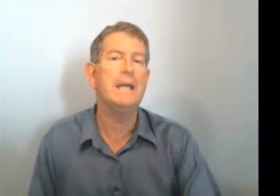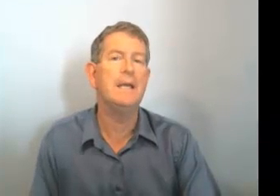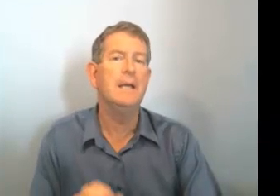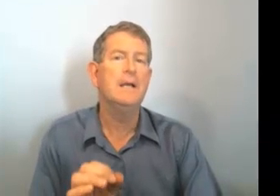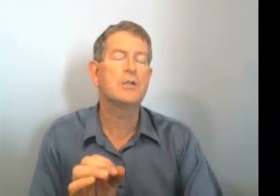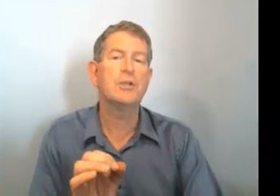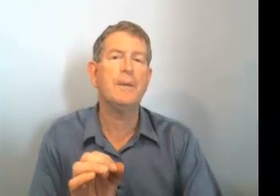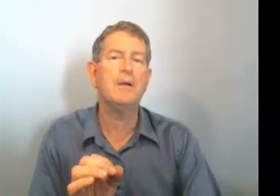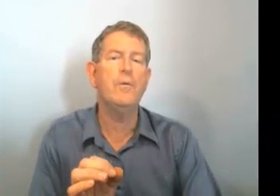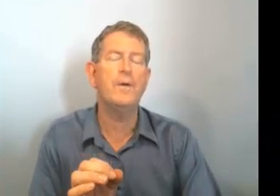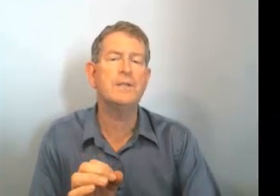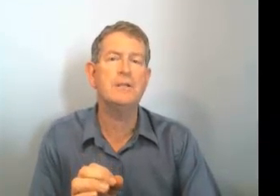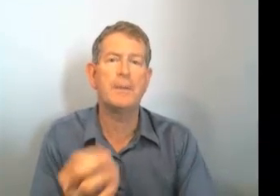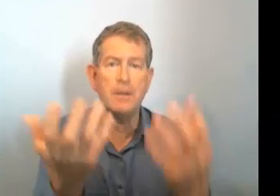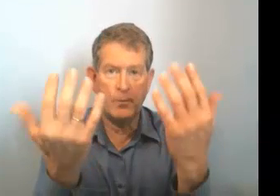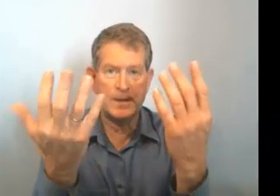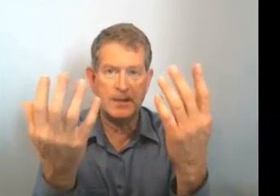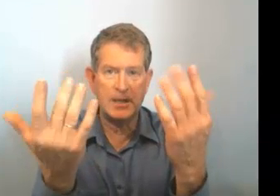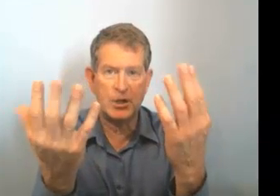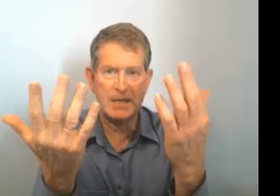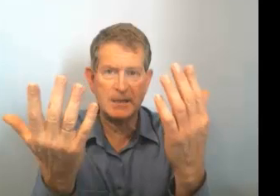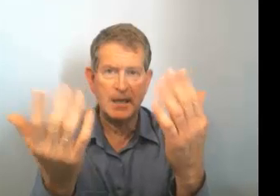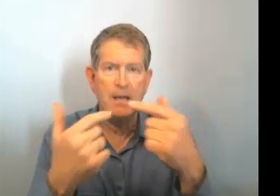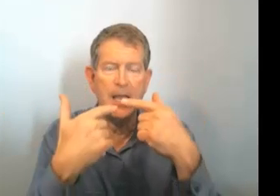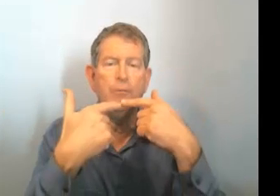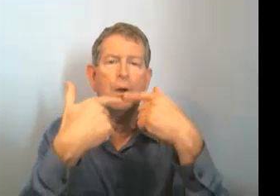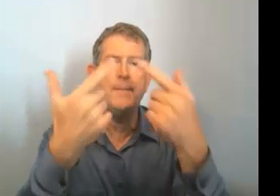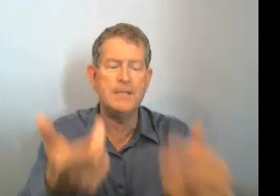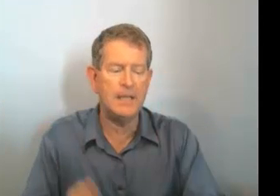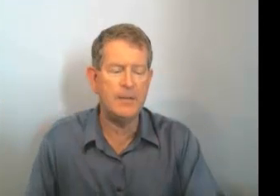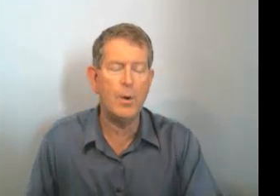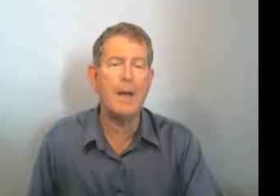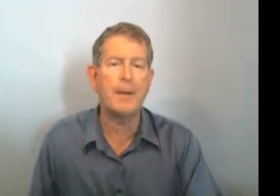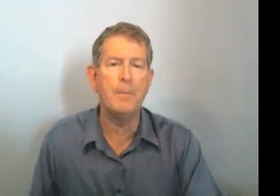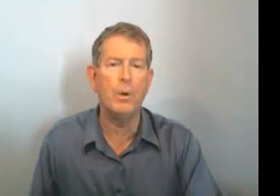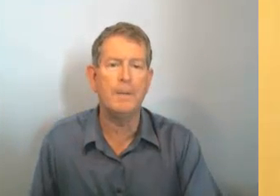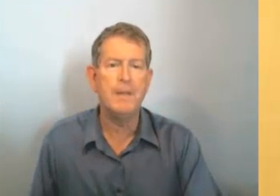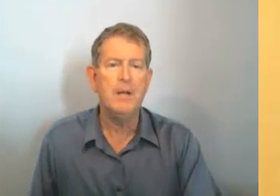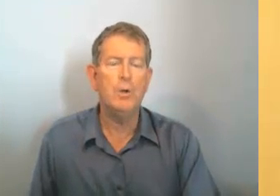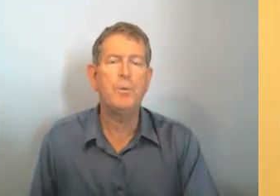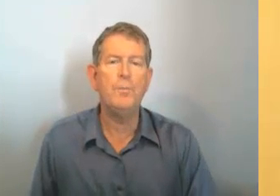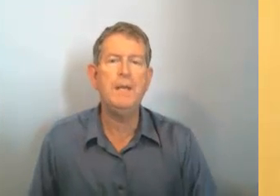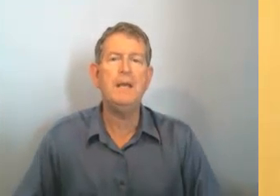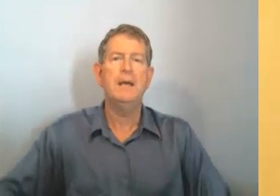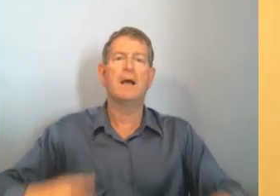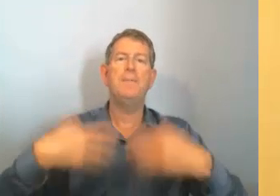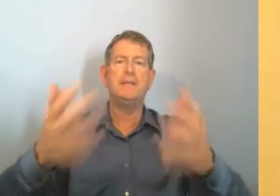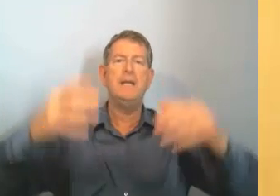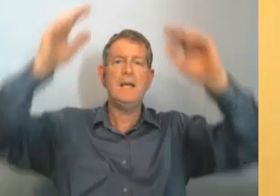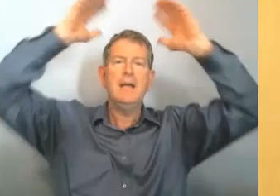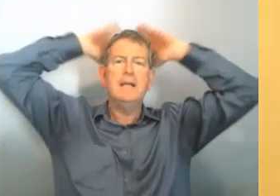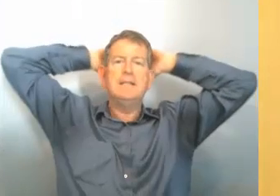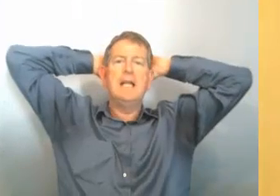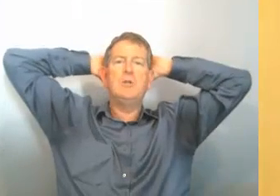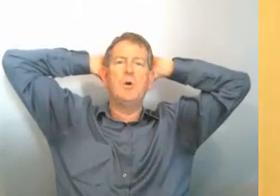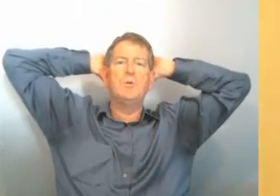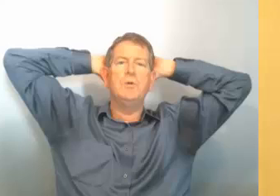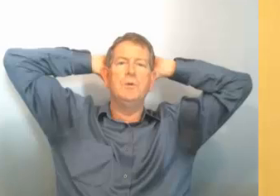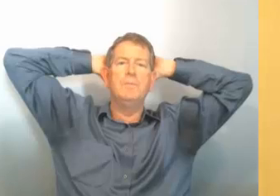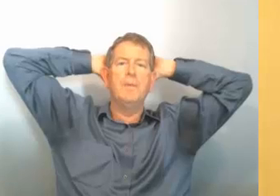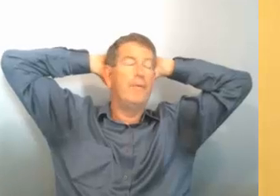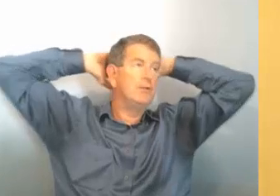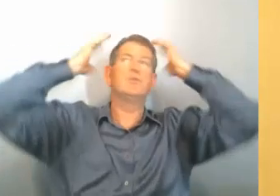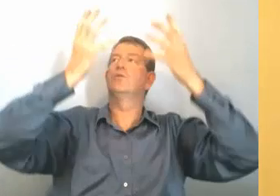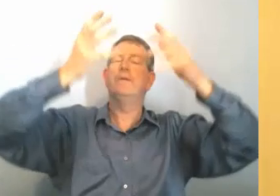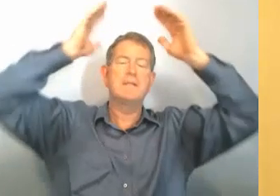fois. Et ce que j'aimerais que vous fassiez les gestes et que vous répétiez les mots après moi. Le premier, répétez,